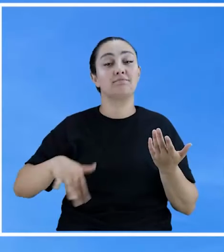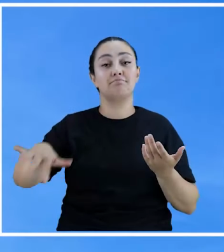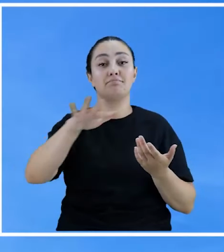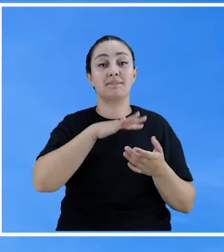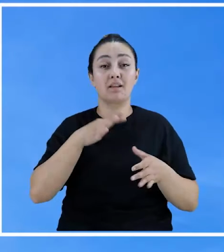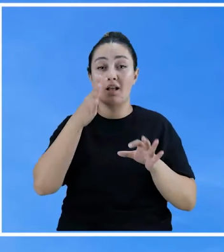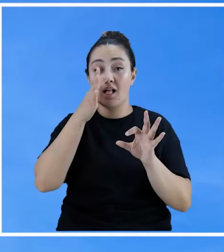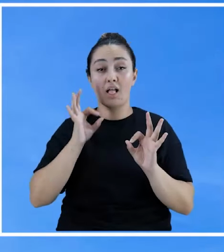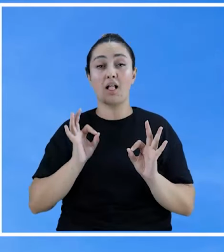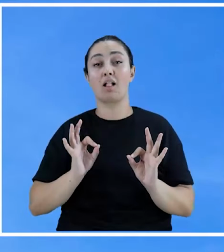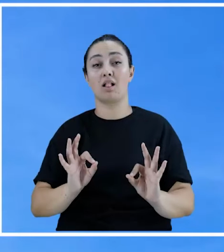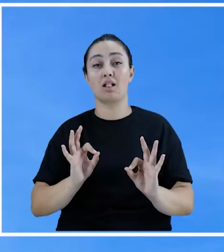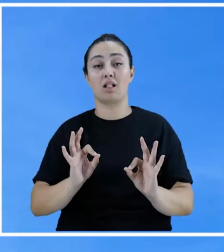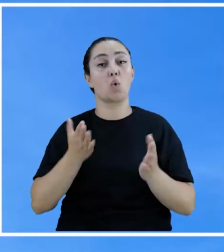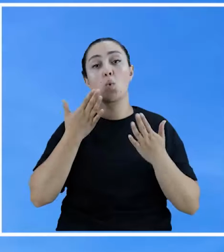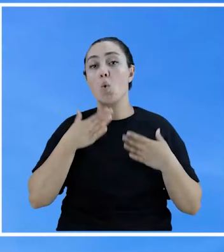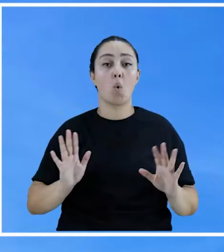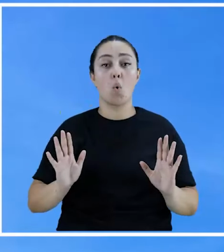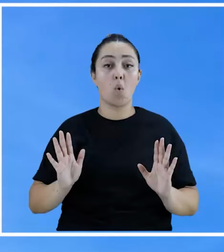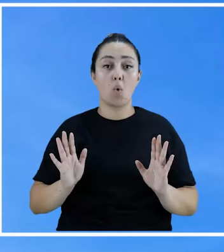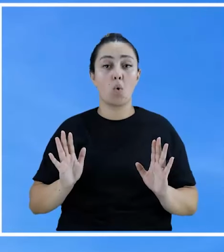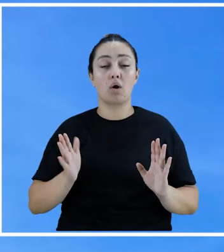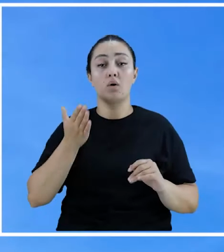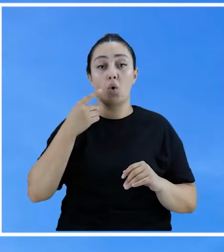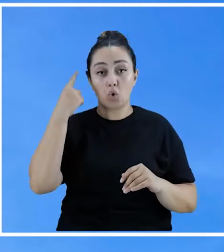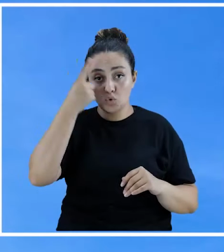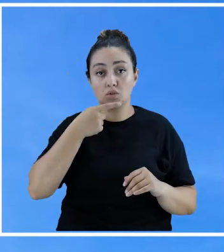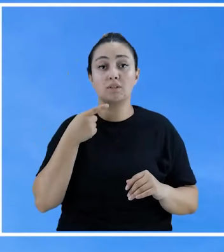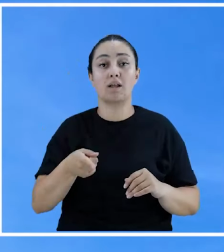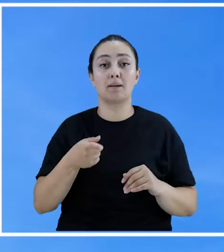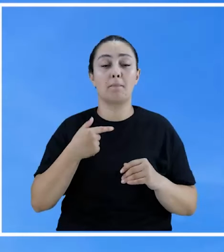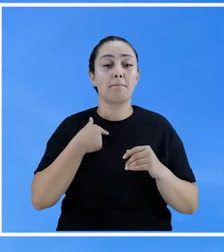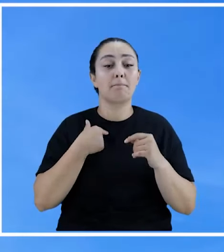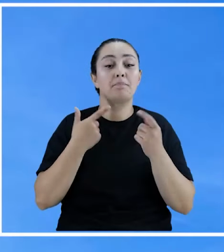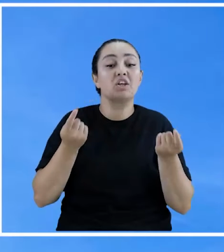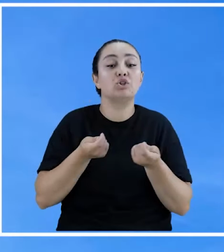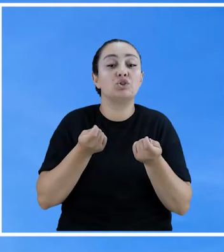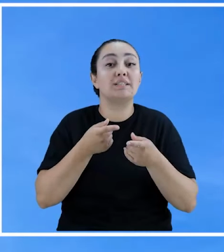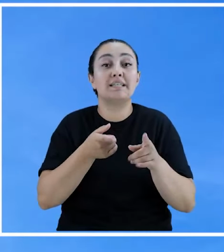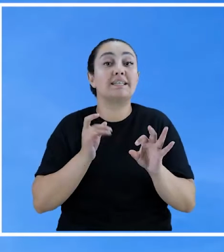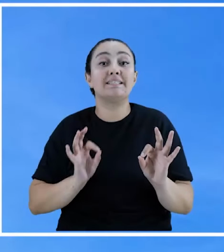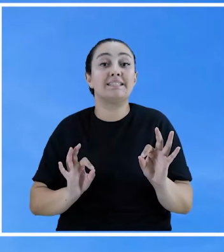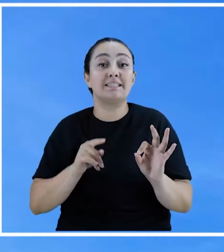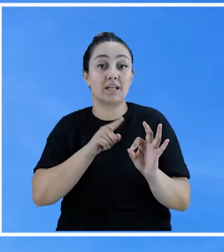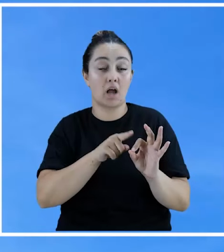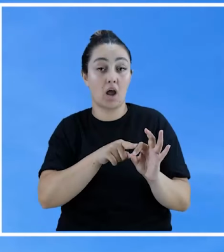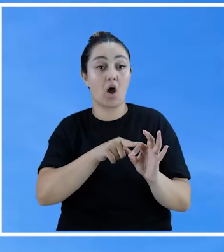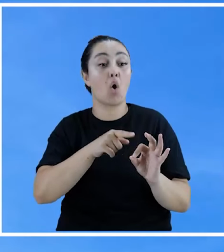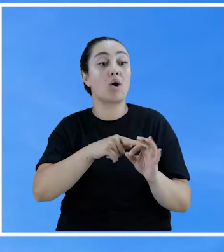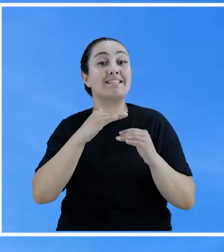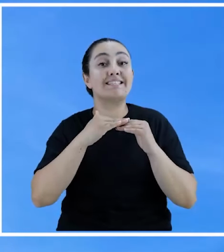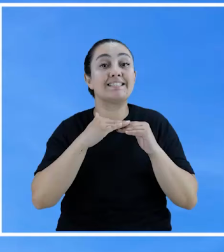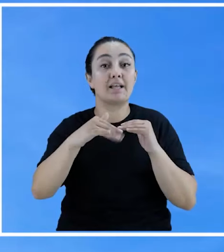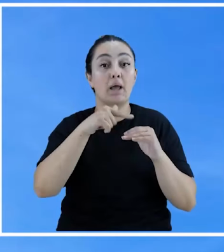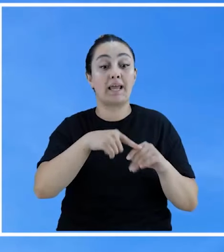bizde sabit bir malzeme parametresi yok. Dolayısıyla biz hangi zeminle çalışacaksak o zeminin